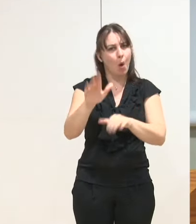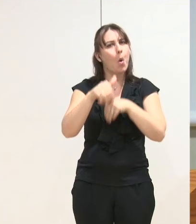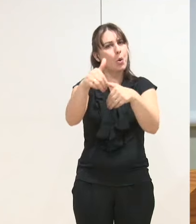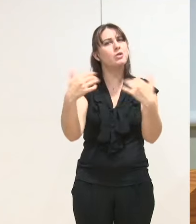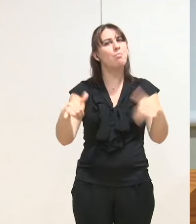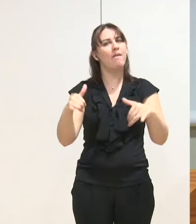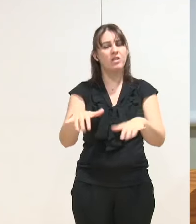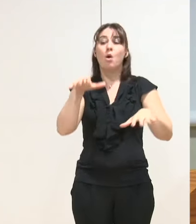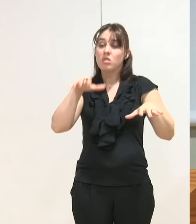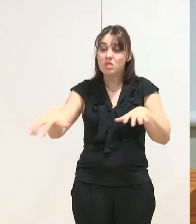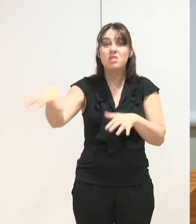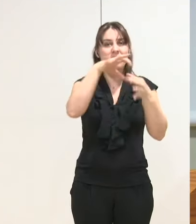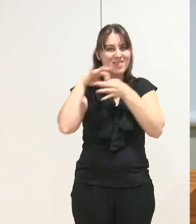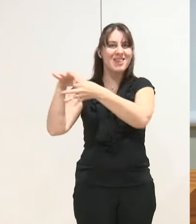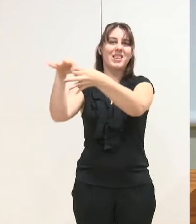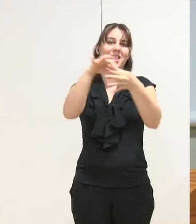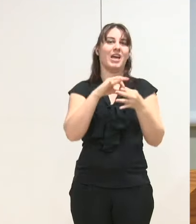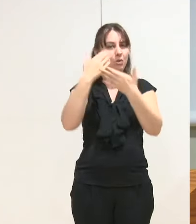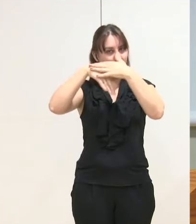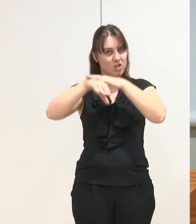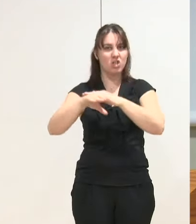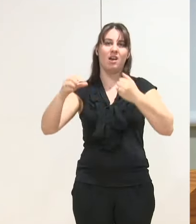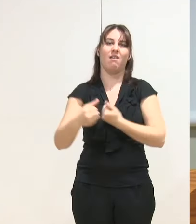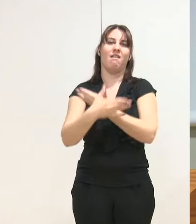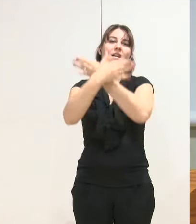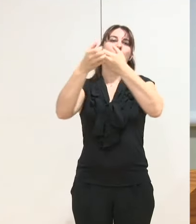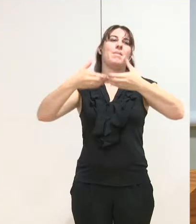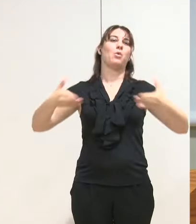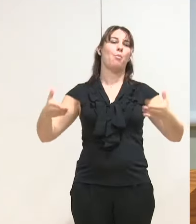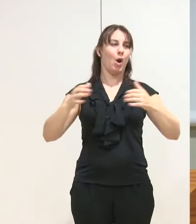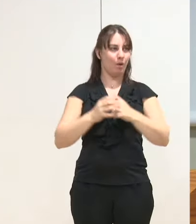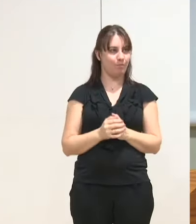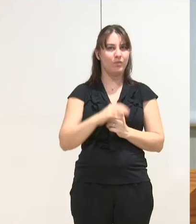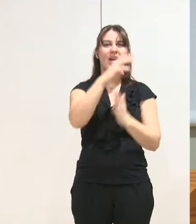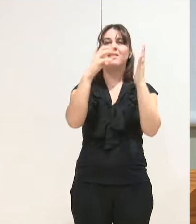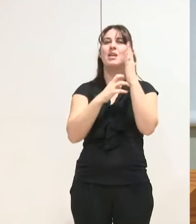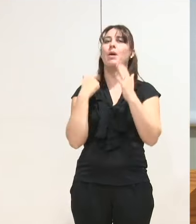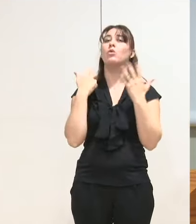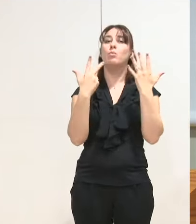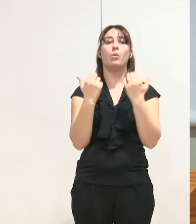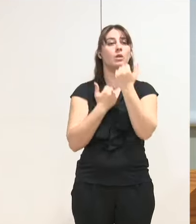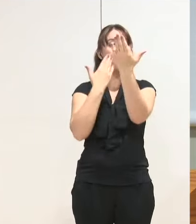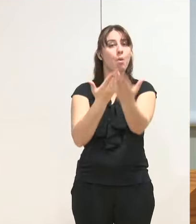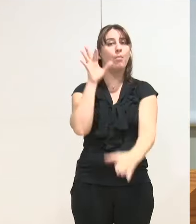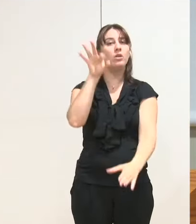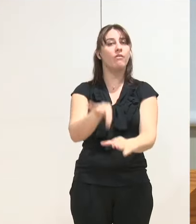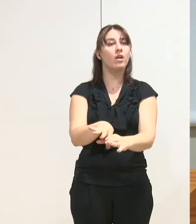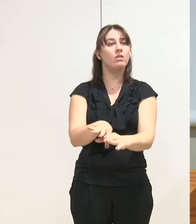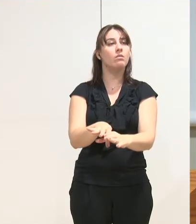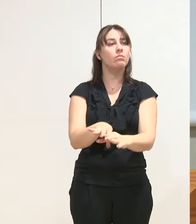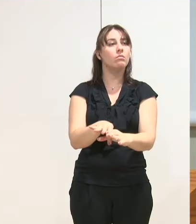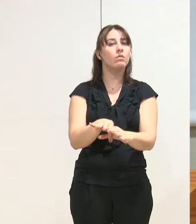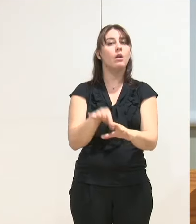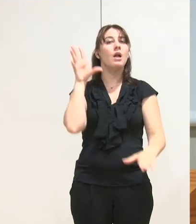vrer pour le territoire maintenant au sein de la métropole je mets donc la délibération numéro 8 au voix qui ne